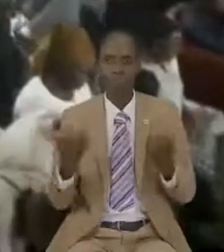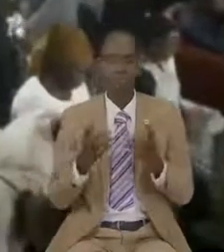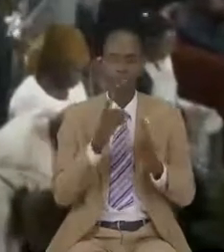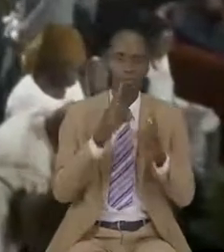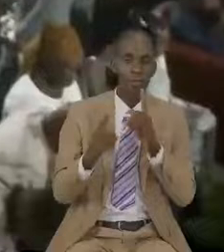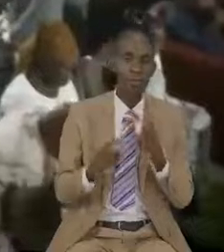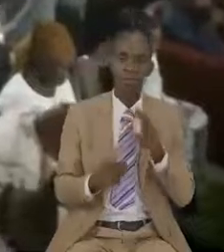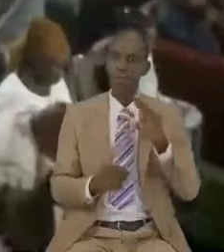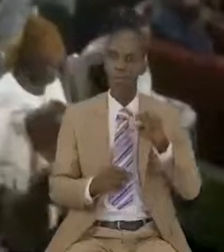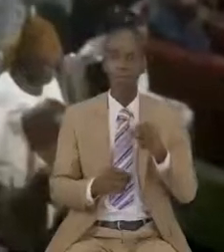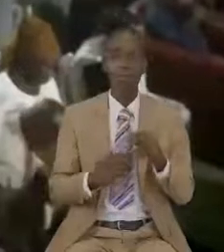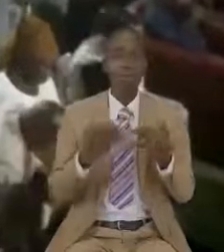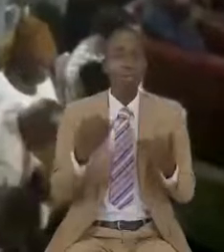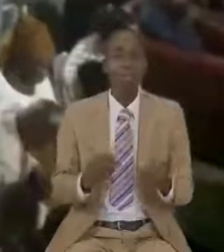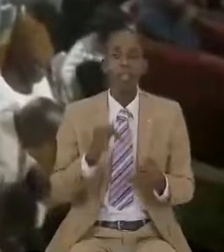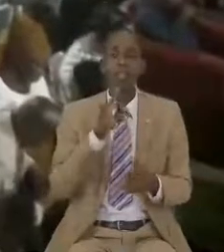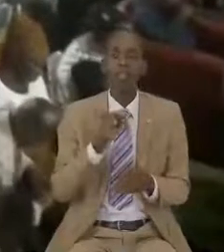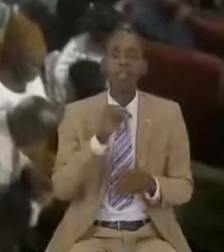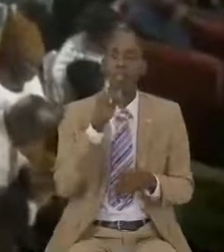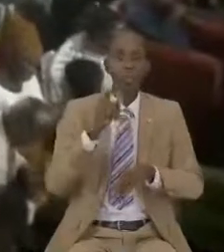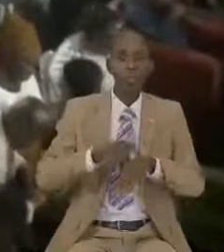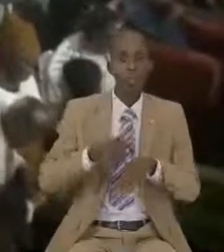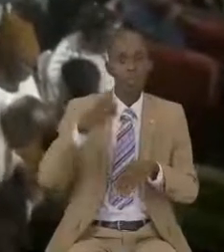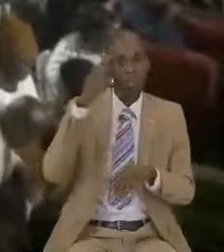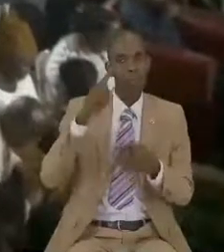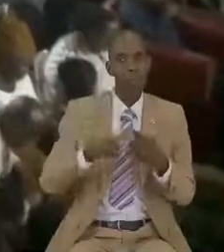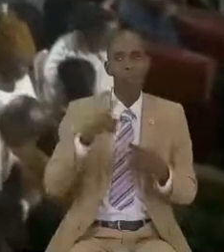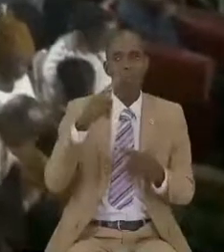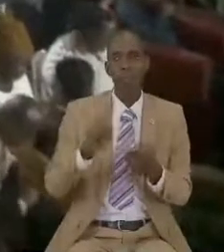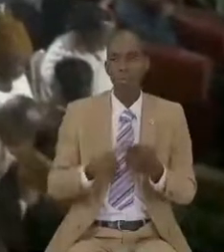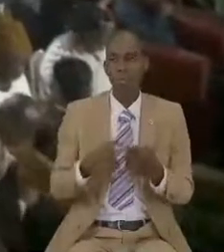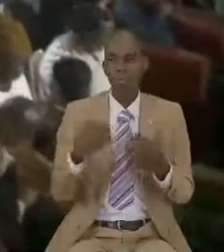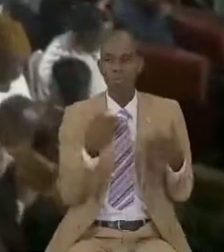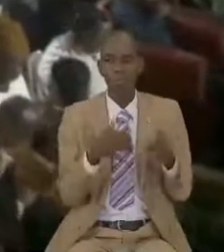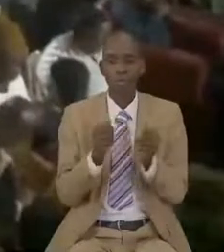Le Saint qui les a touchés, qui les a attirés à lui.